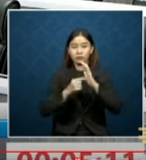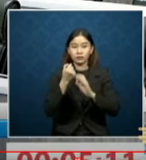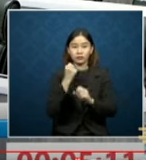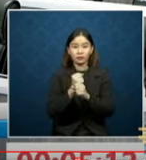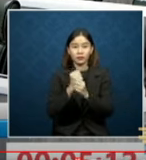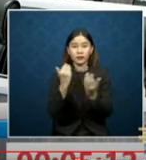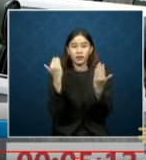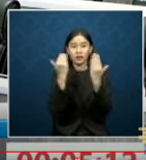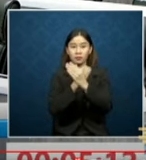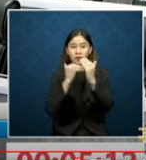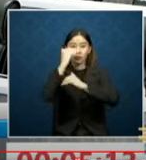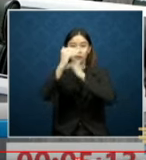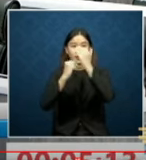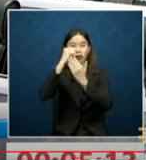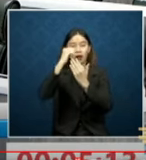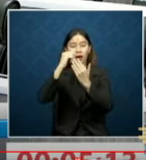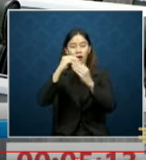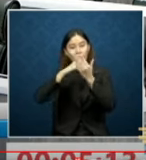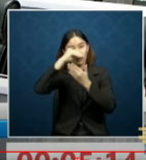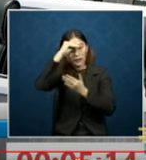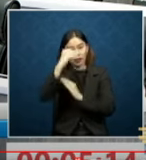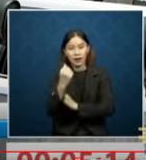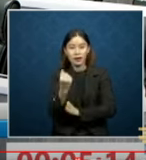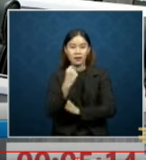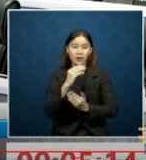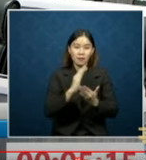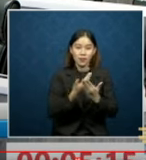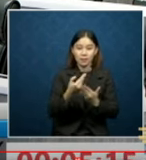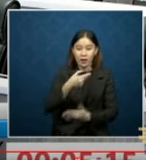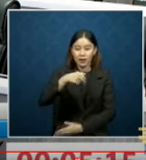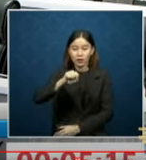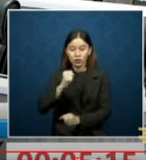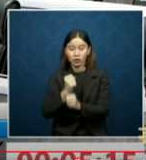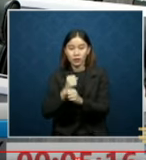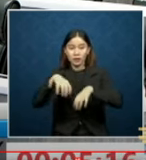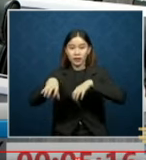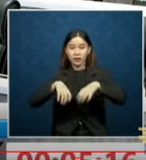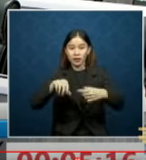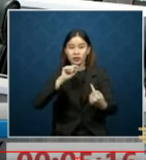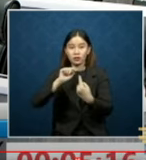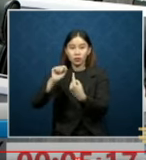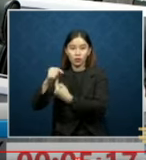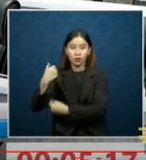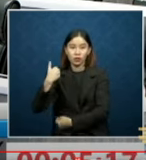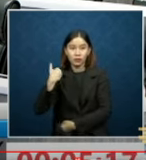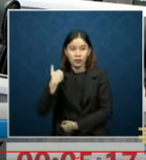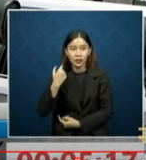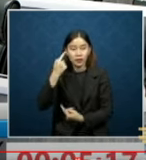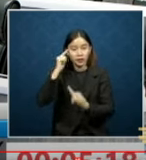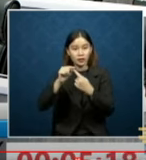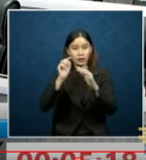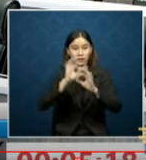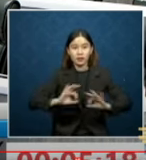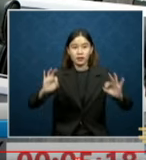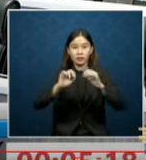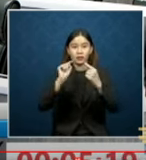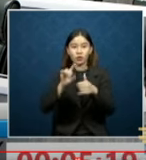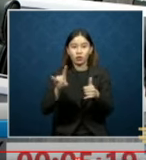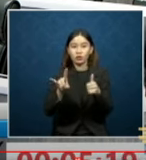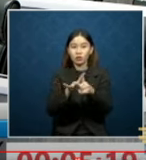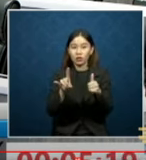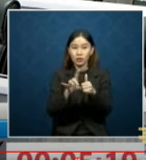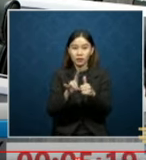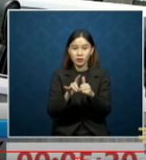ายปฏิรูปการศึกษาจะกระจายอำนาจจะทำหลักสูตรให้มันเหมาะสมจะให้ความสำคัญต่อคุณภาพของ